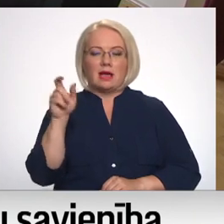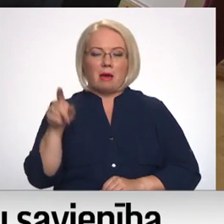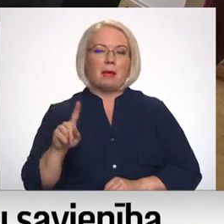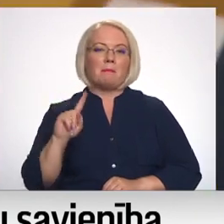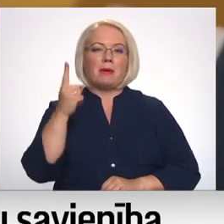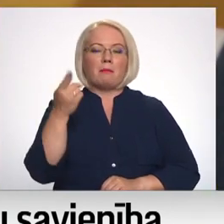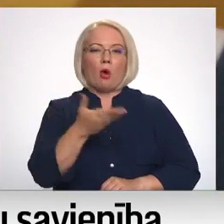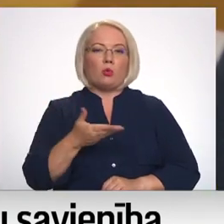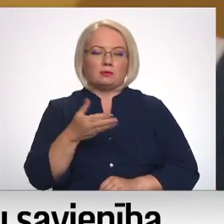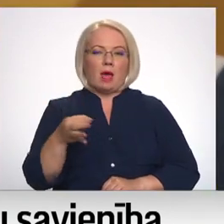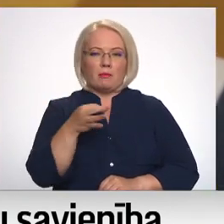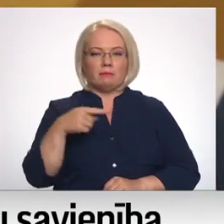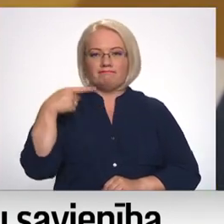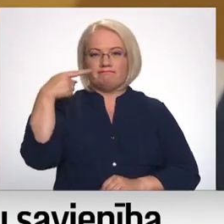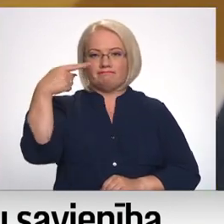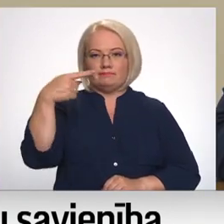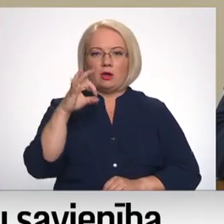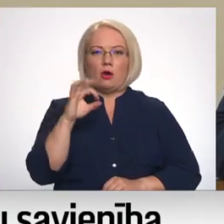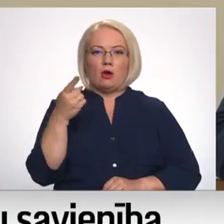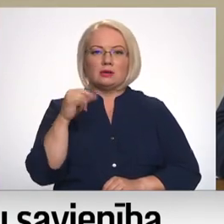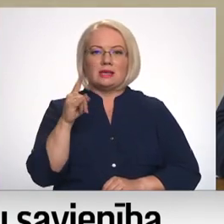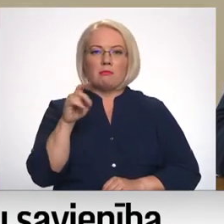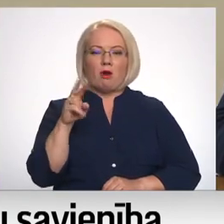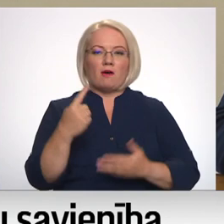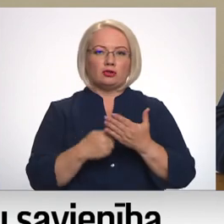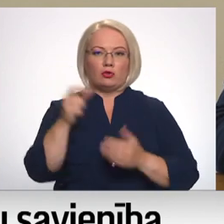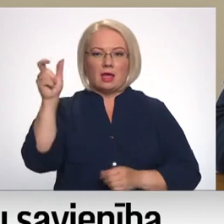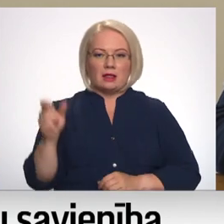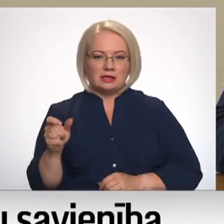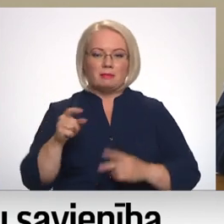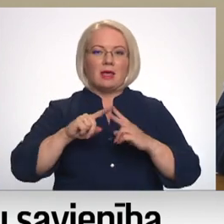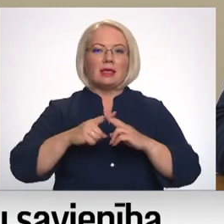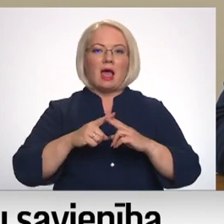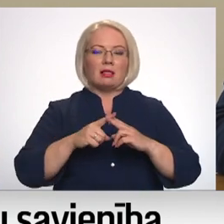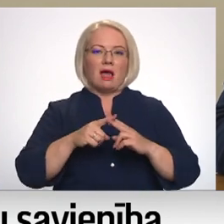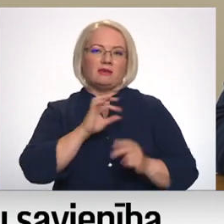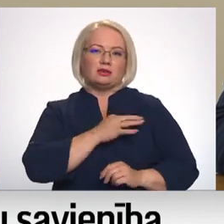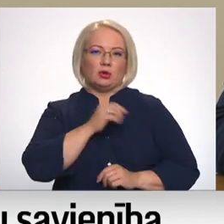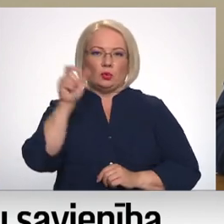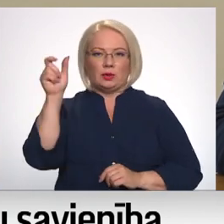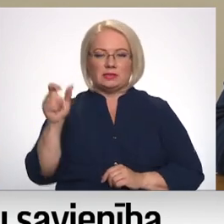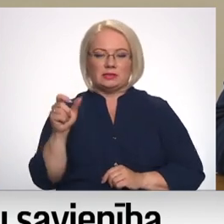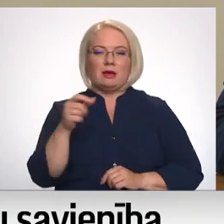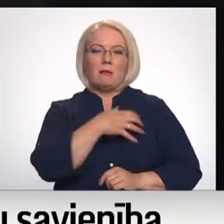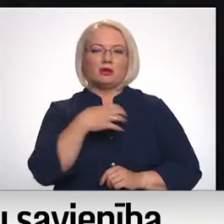vēlēšanu apgabalā startēs žurnāliste Jeļena Osipova. Savukārt jurists Jelgavas pašvaldības deputāts Andrejs Pagors